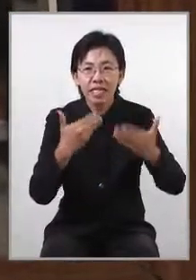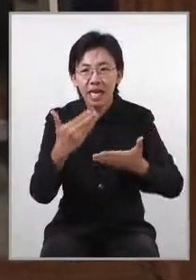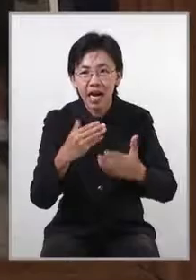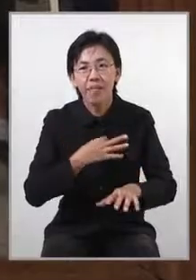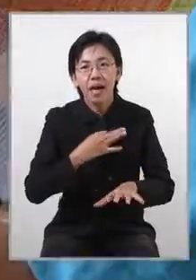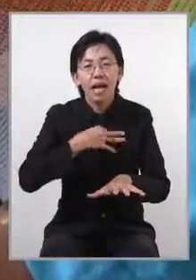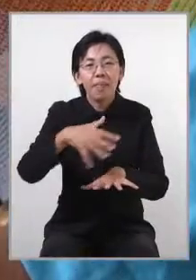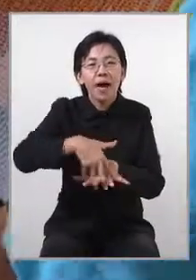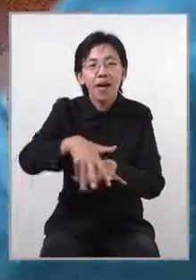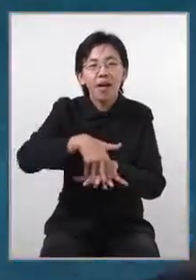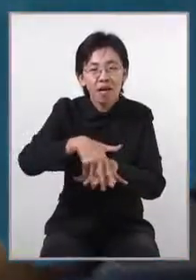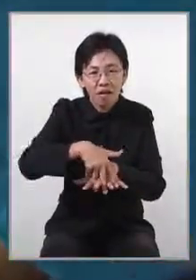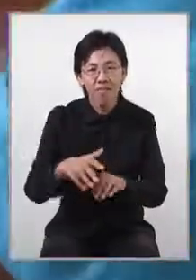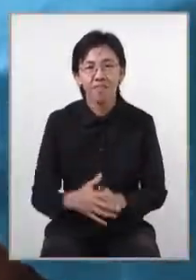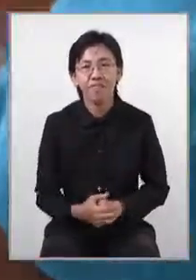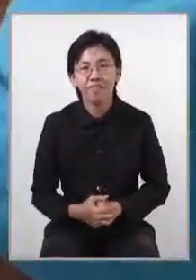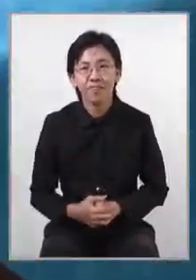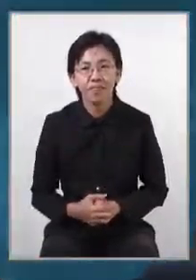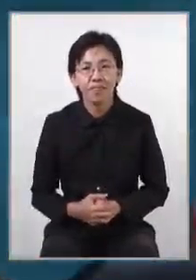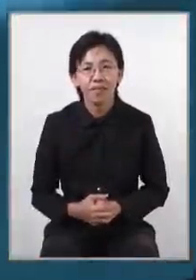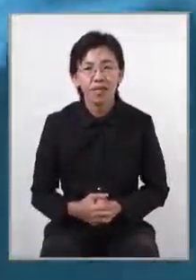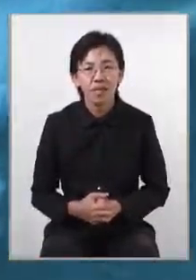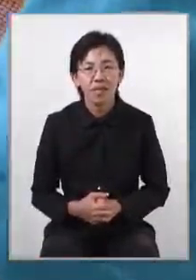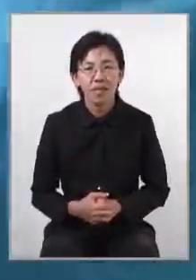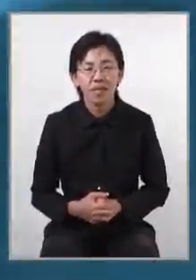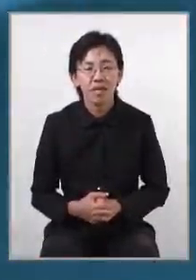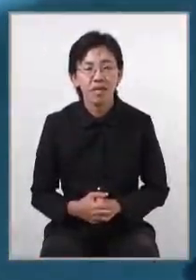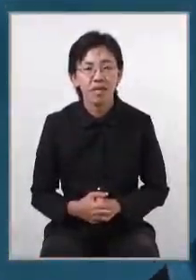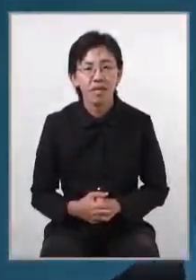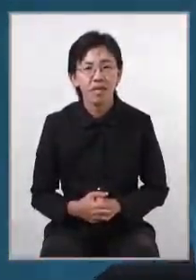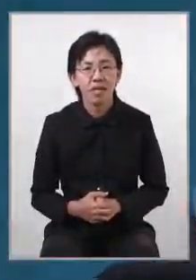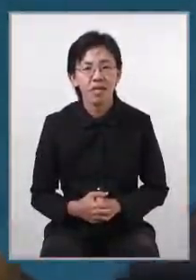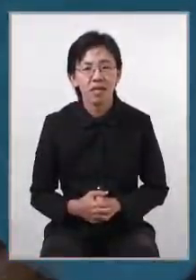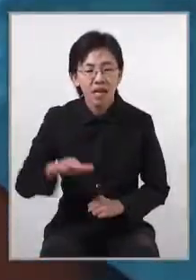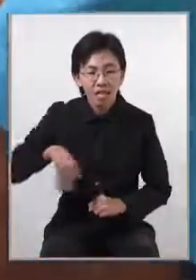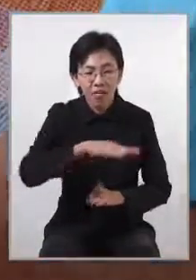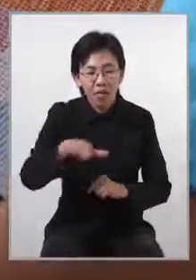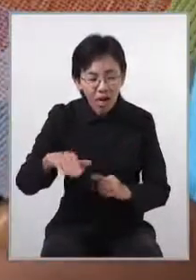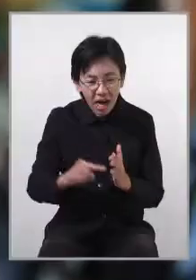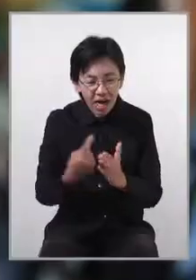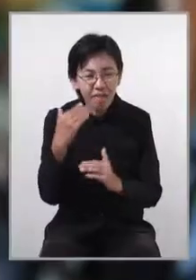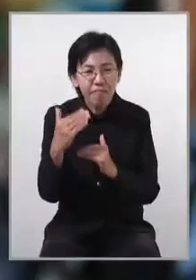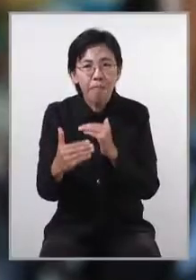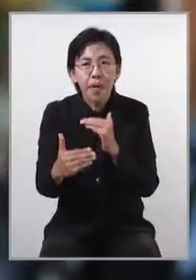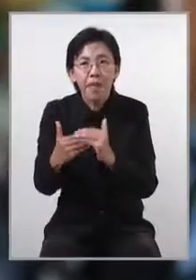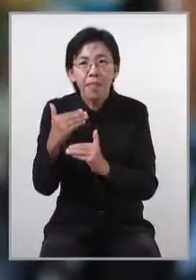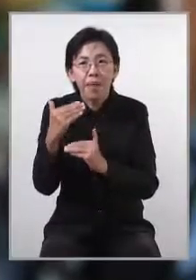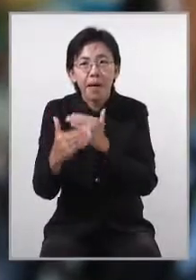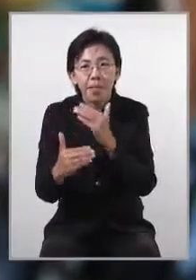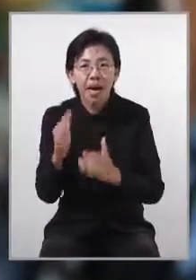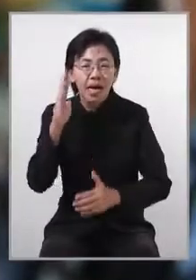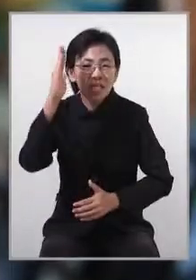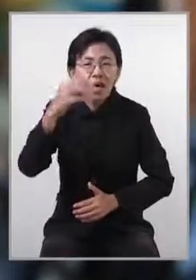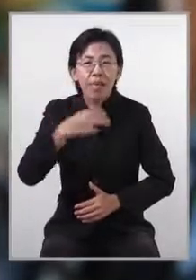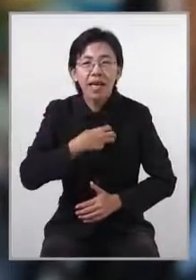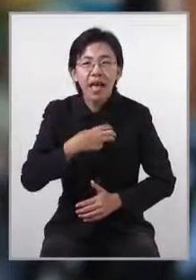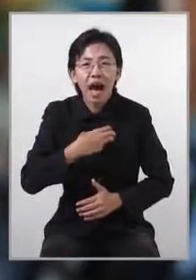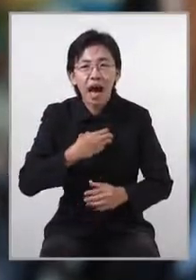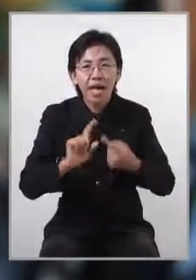อผ้าค่ะรู้สึกว่าทุกคนก็เริ่มพัฒนามากขึ้นอนาคตก็อยากจะเห็นเ